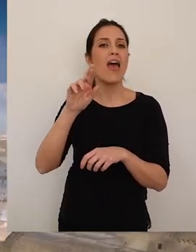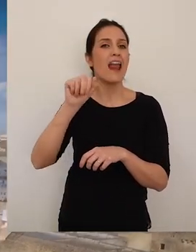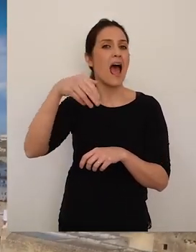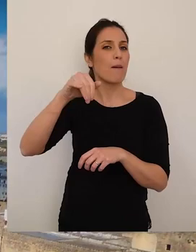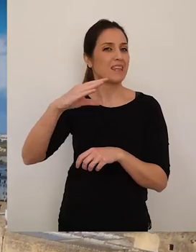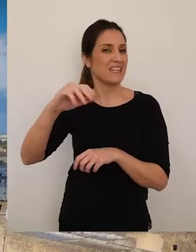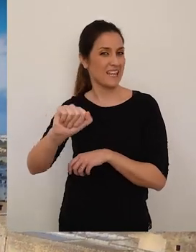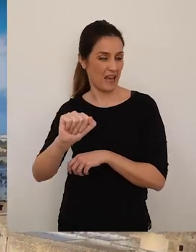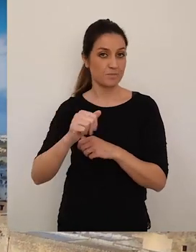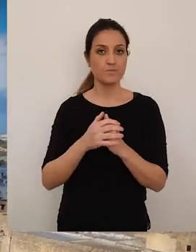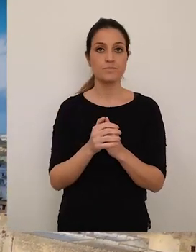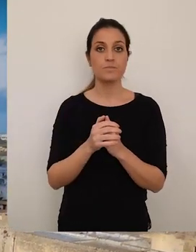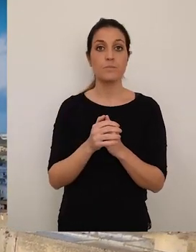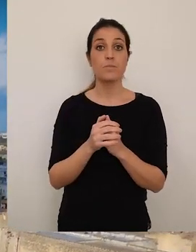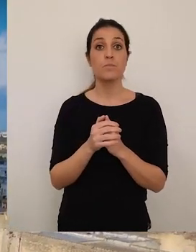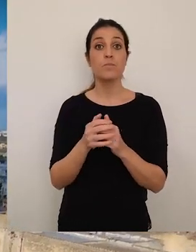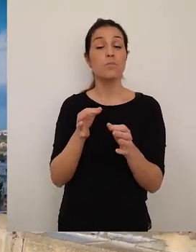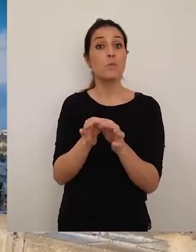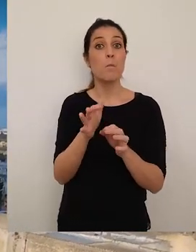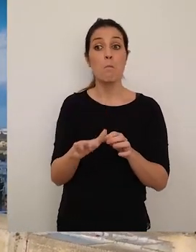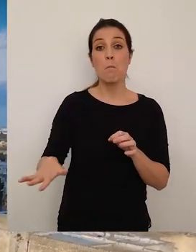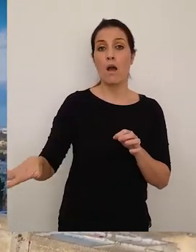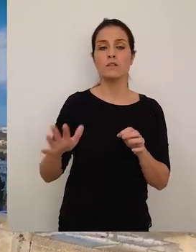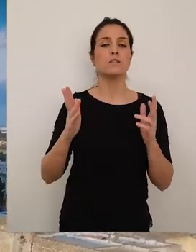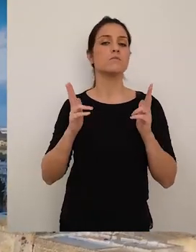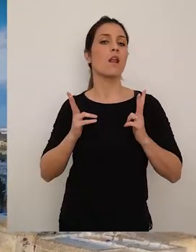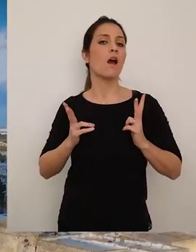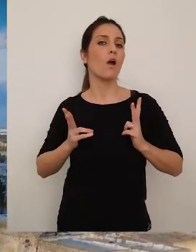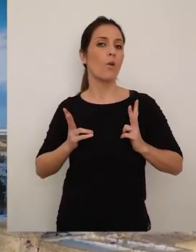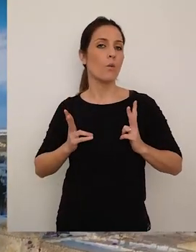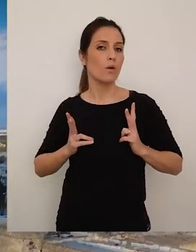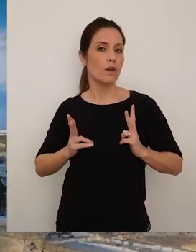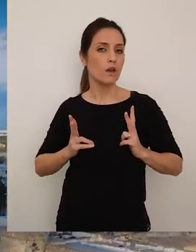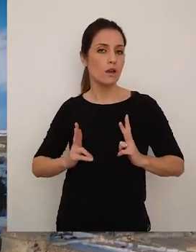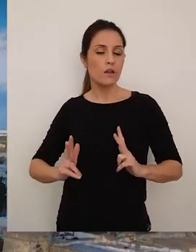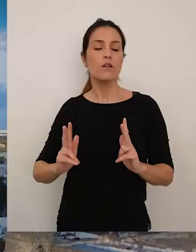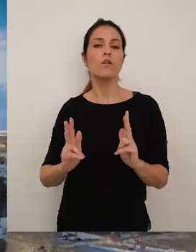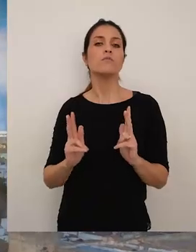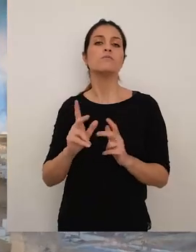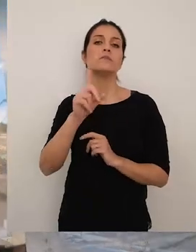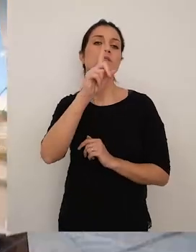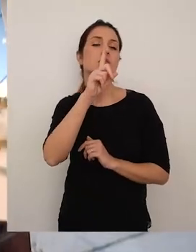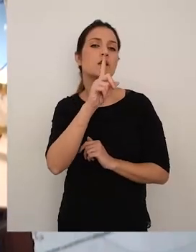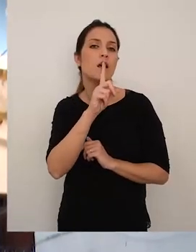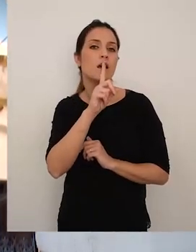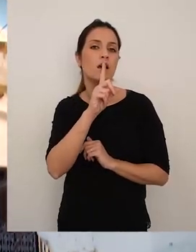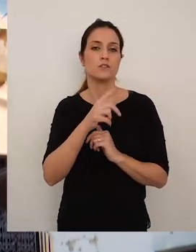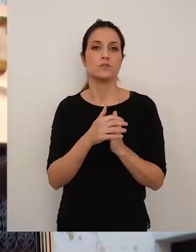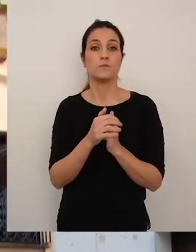Il paese si sviluppa integralmente nel borgo antico, dove la tranquillità e il silenzio sembrano regnare sovrani.